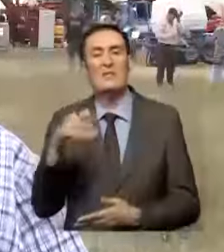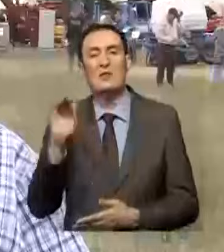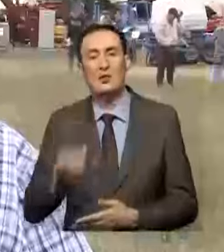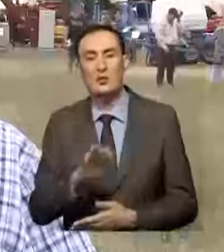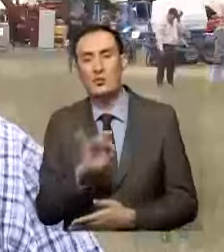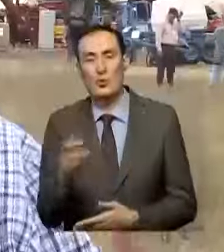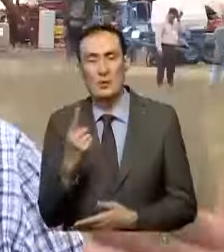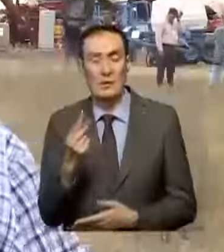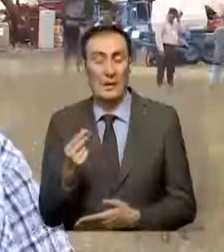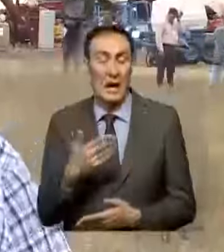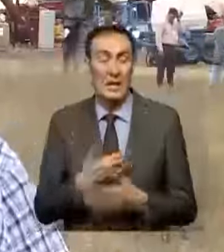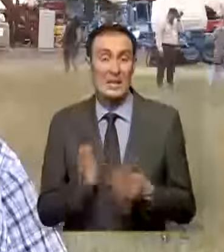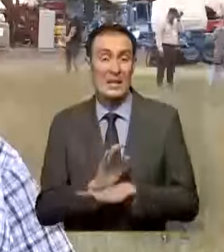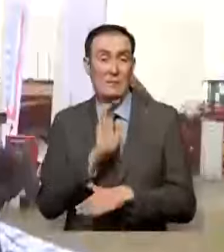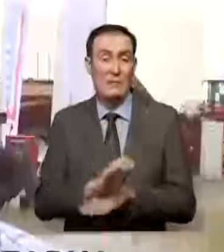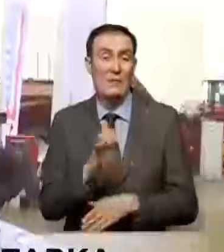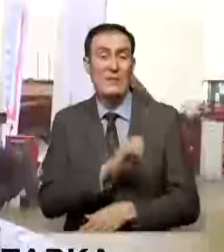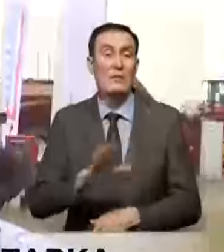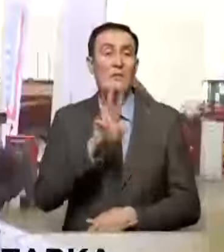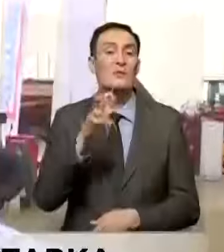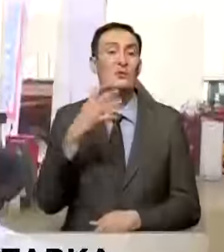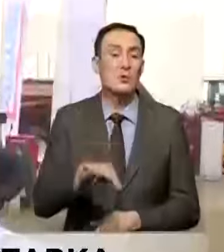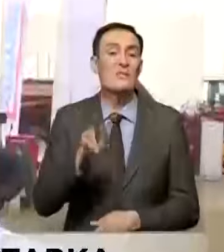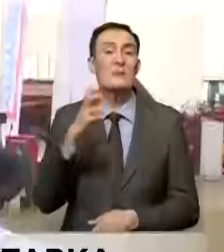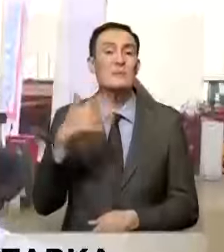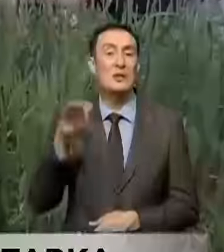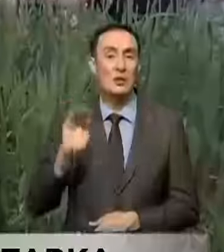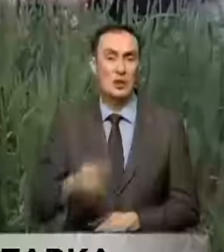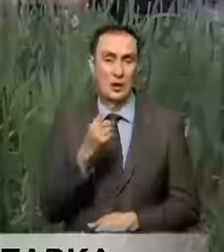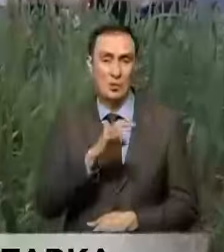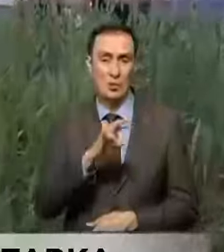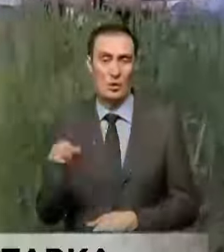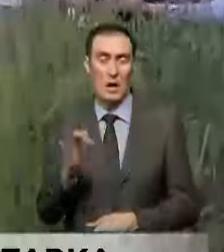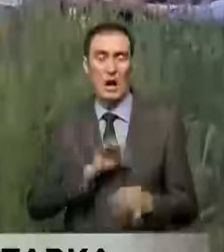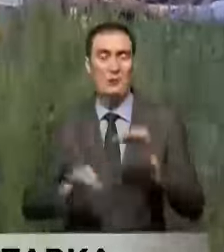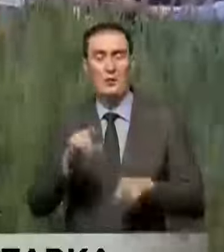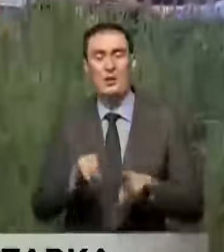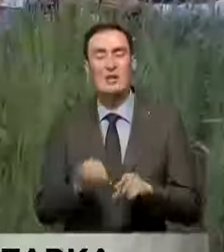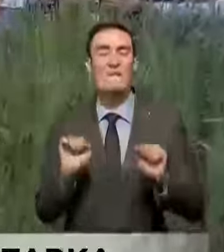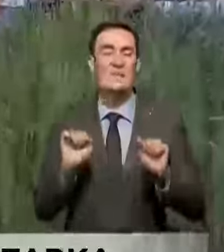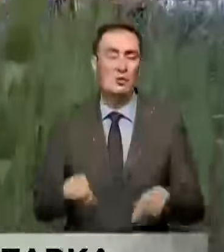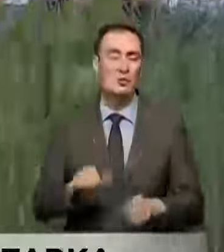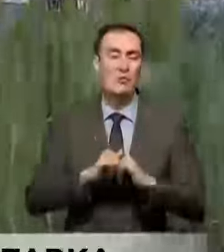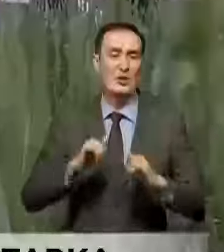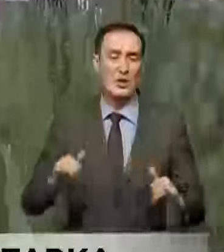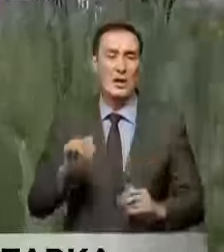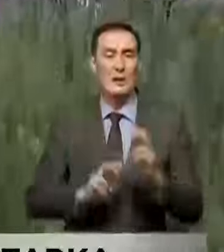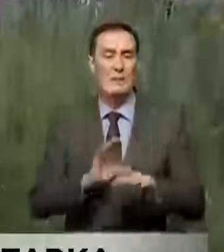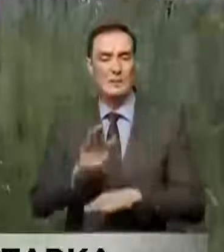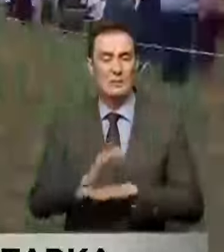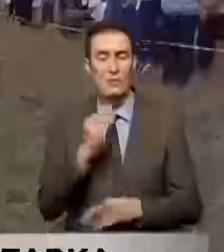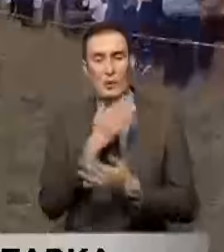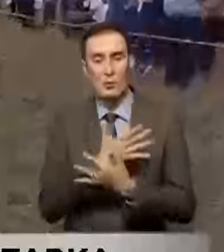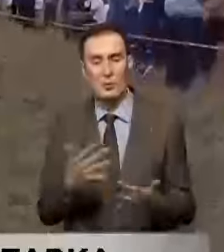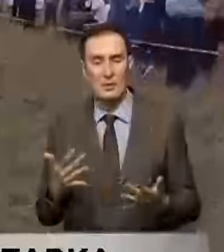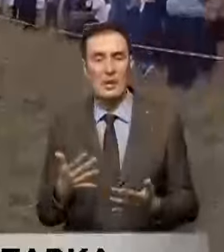тонну. А если я отправляю на Европу, 240-250 тысяч тонн. Обсудили аграрии и возможности увеличения производства